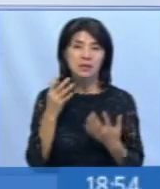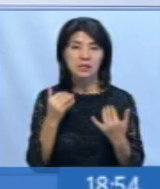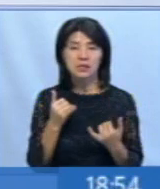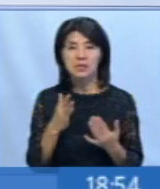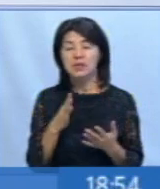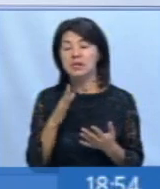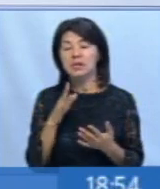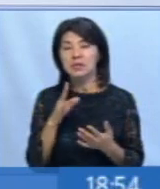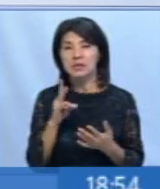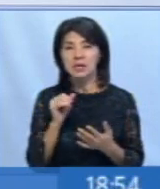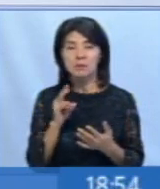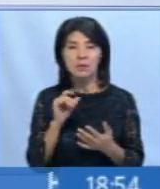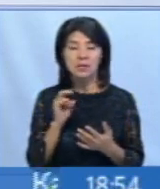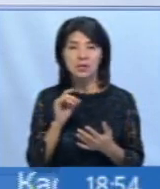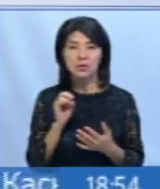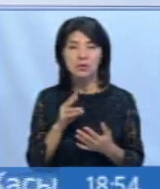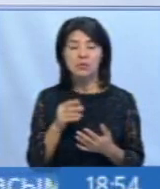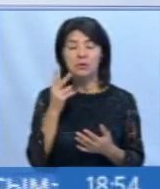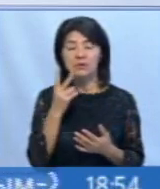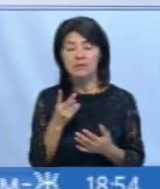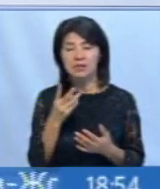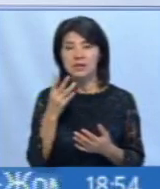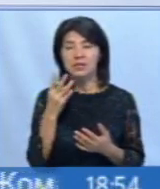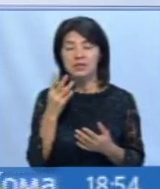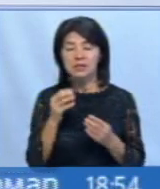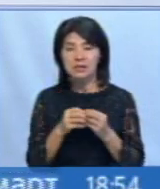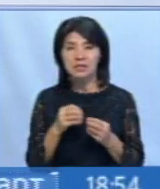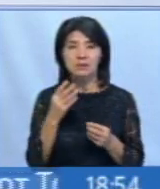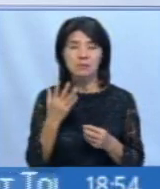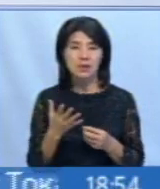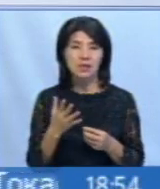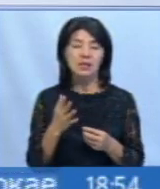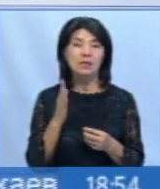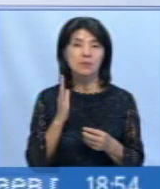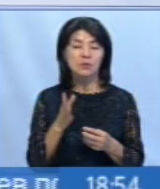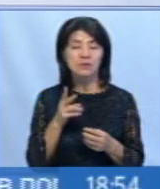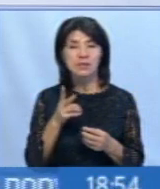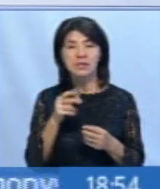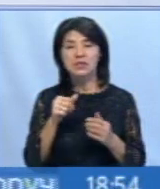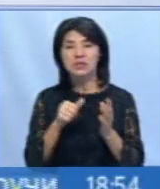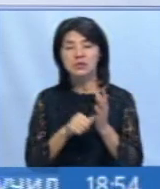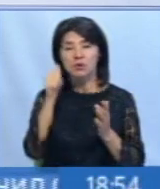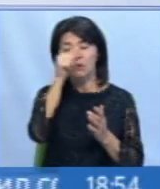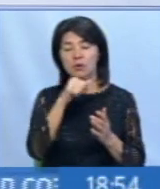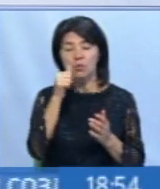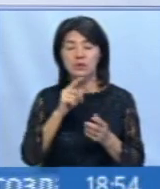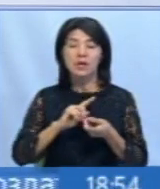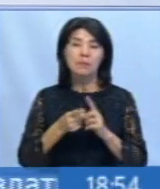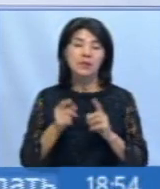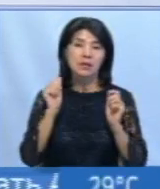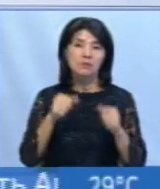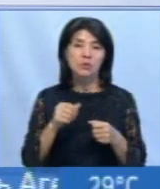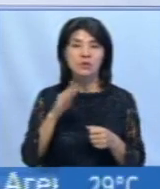банкнот номиналами 2, 5 и 10 тысяч тенге образца 2006 года. Обменять их можно в филиалах